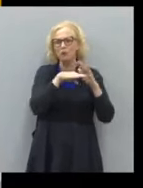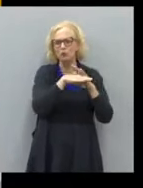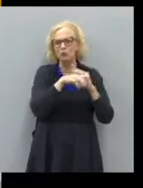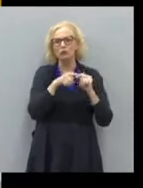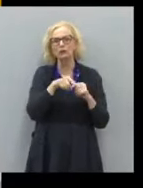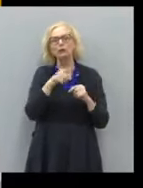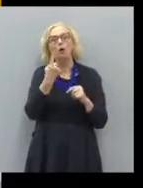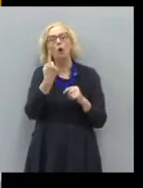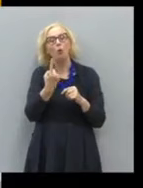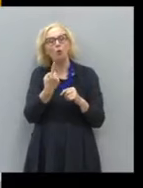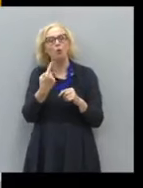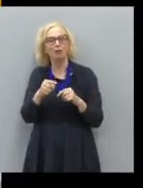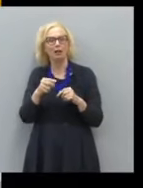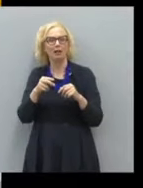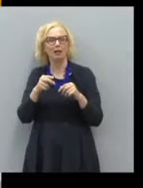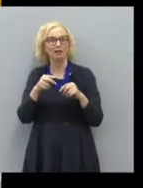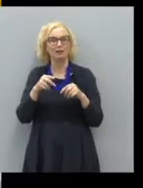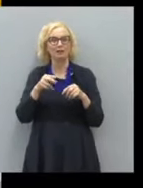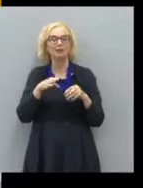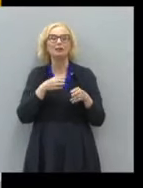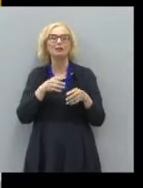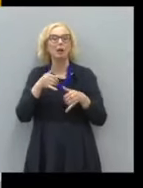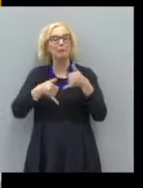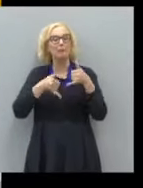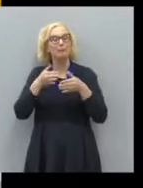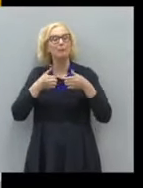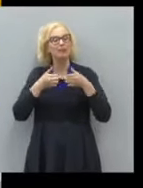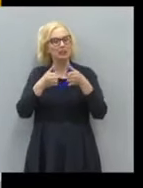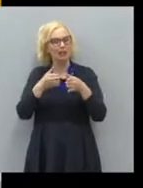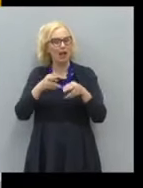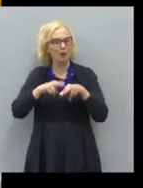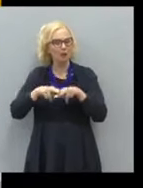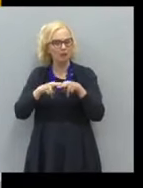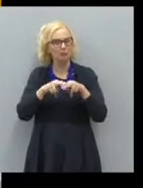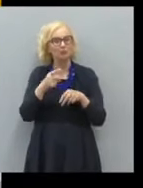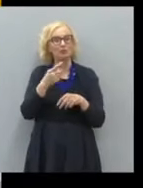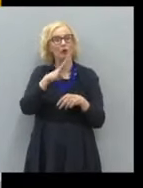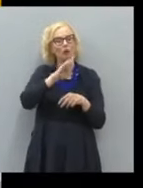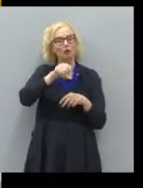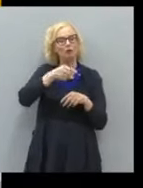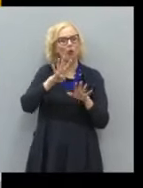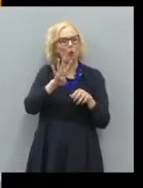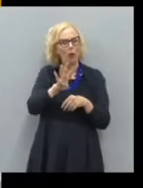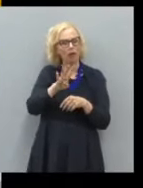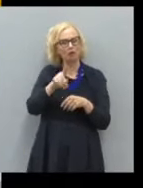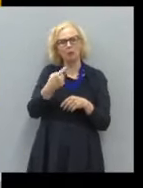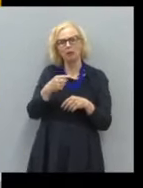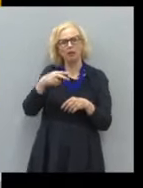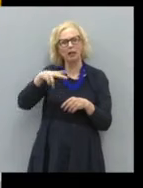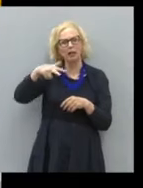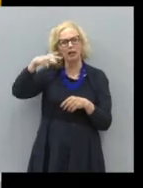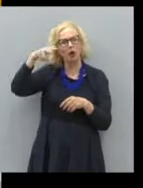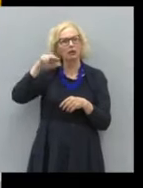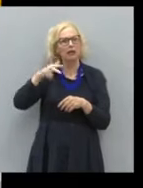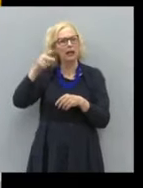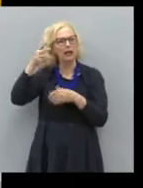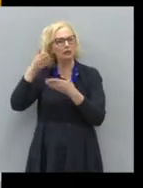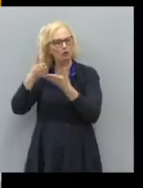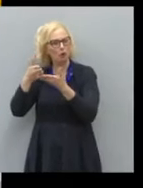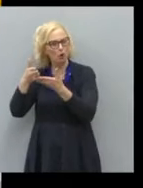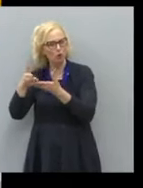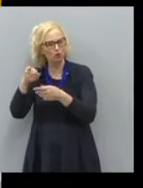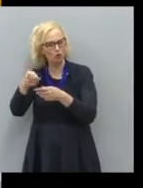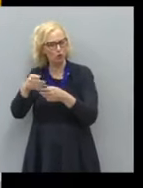per manutenzione delle piste ciclabili 44 per noleggio e manutenzione elicotteri per il soccorso che voi sapete